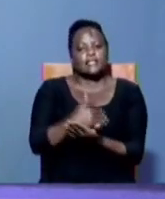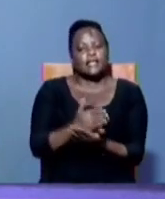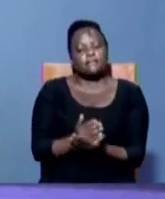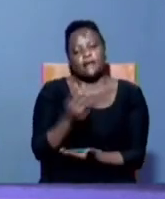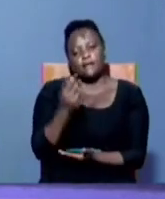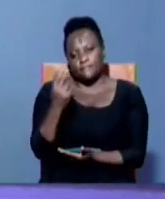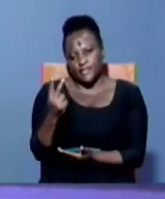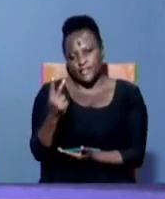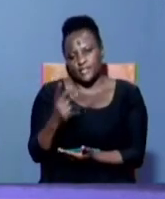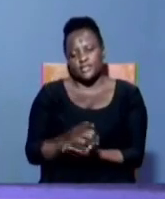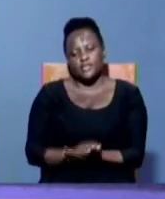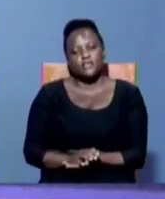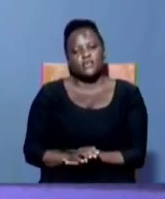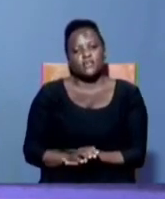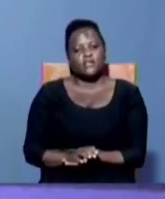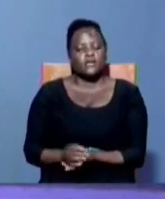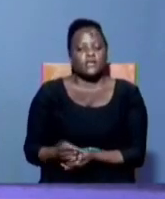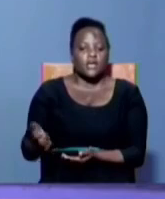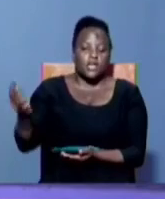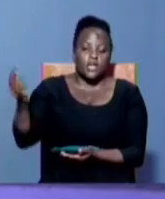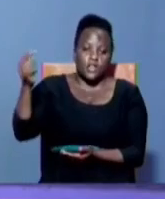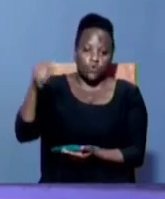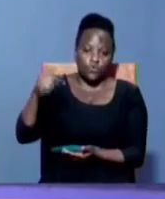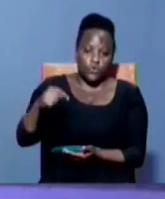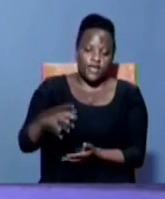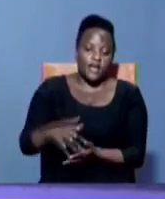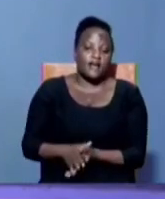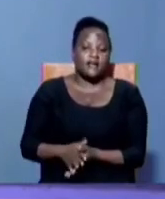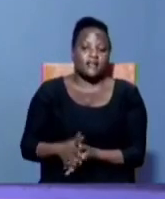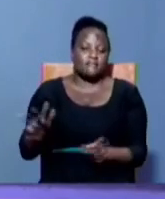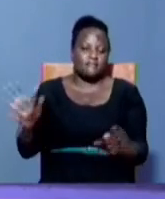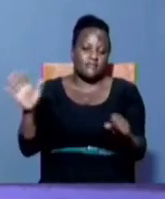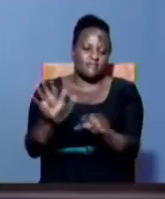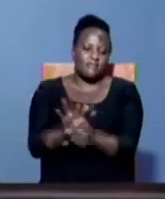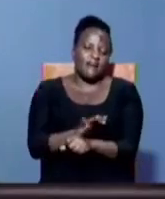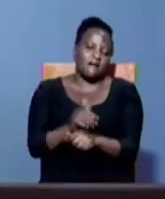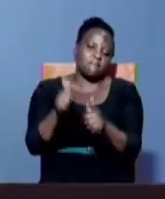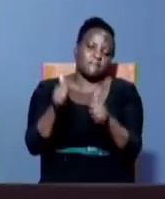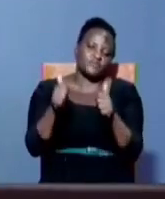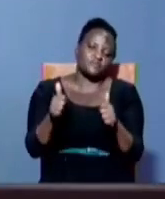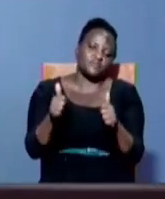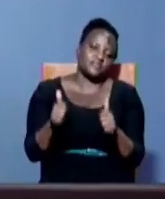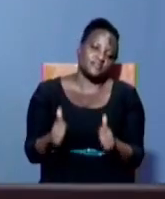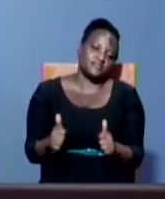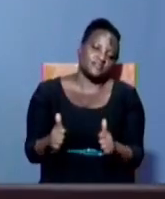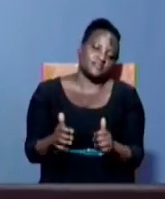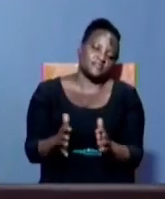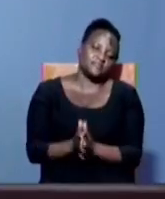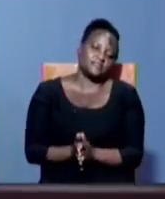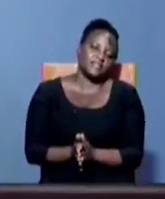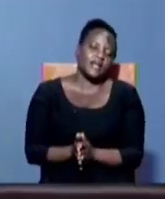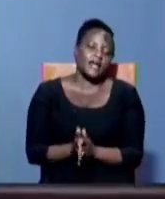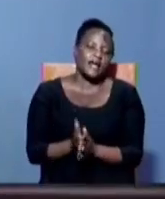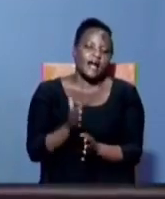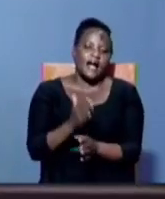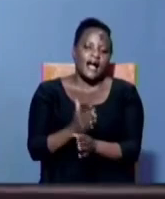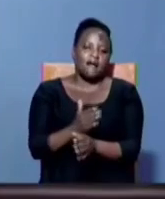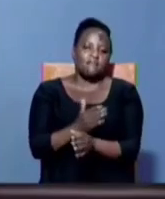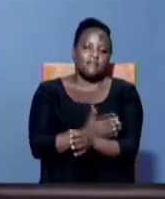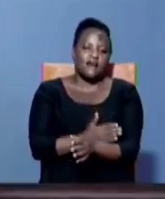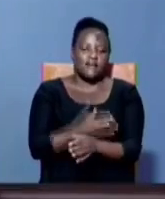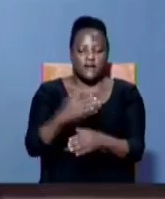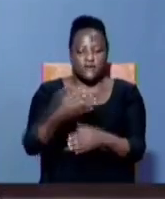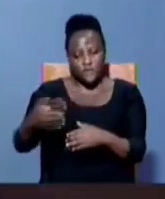linakujia na kunijia mimi likiwa limejaa matumaini. Kabla hatujaendelea,